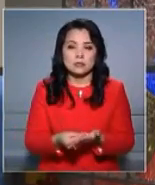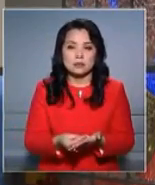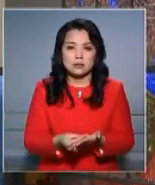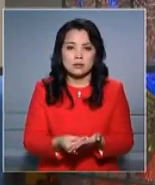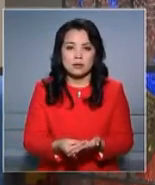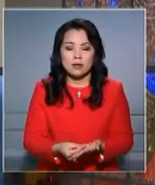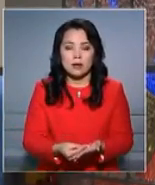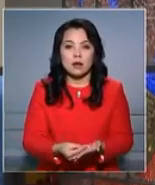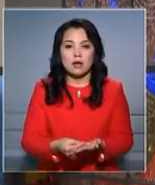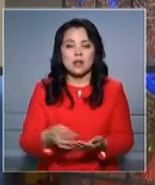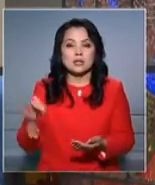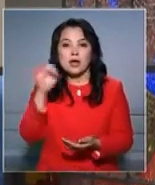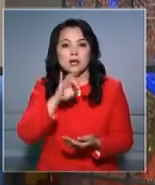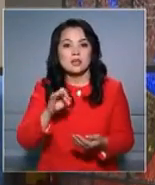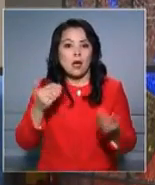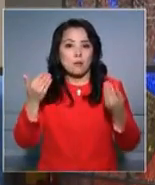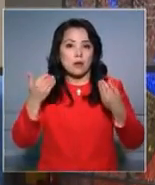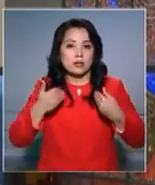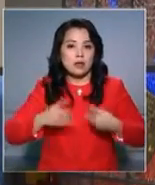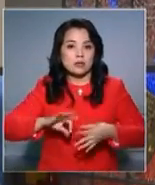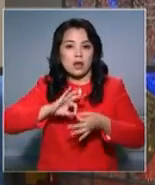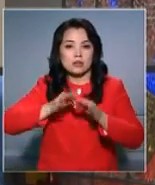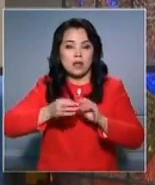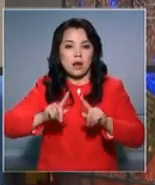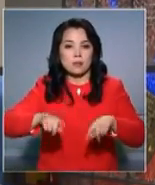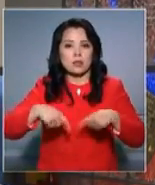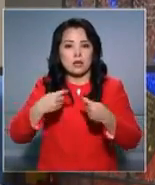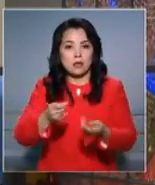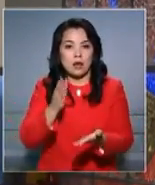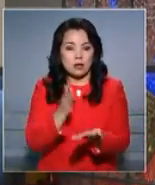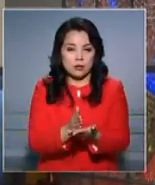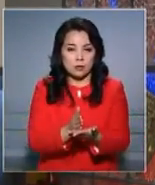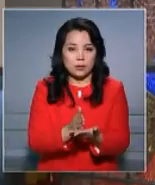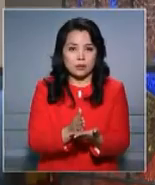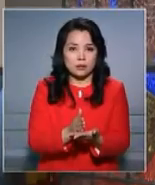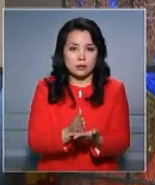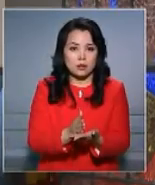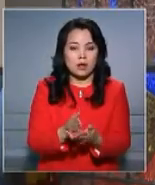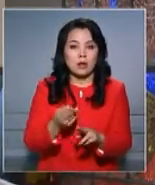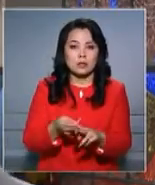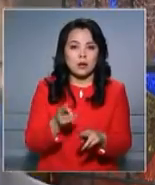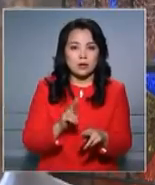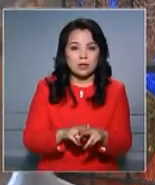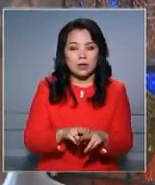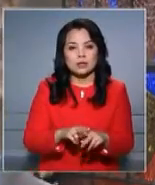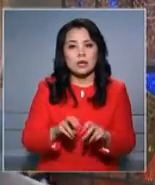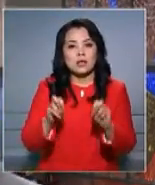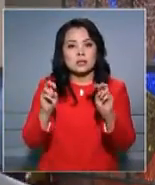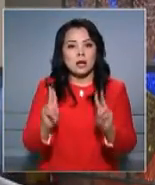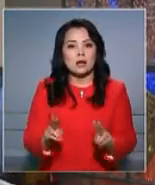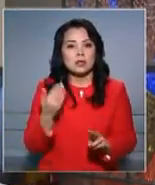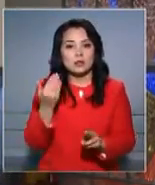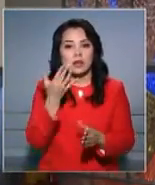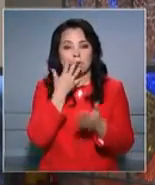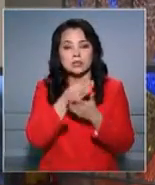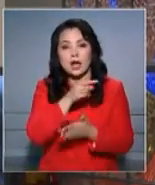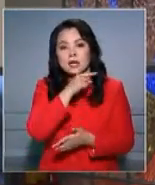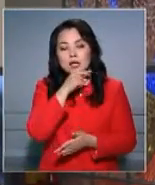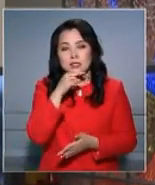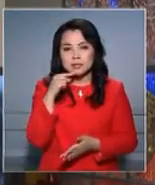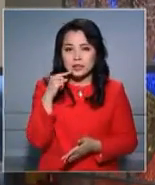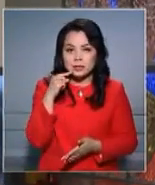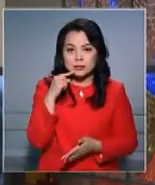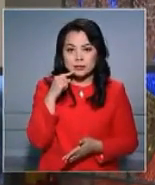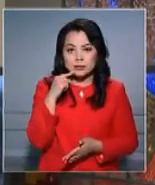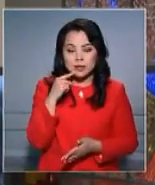өзінің автобиографиясы. Соны тапсырып отырмыз. Содан кейін сол кісіге арналып, осы